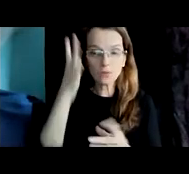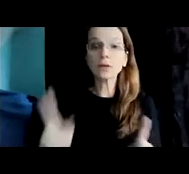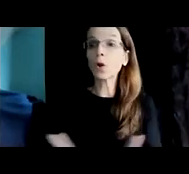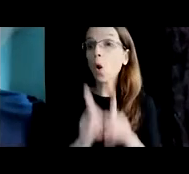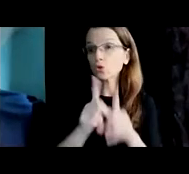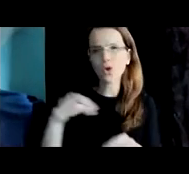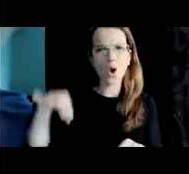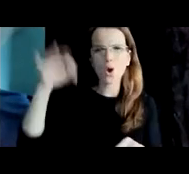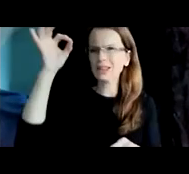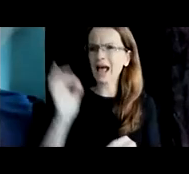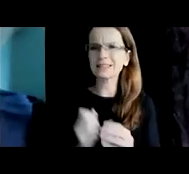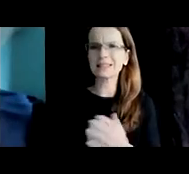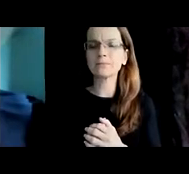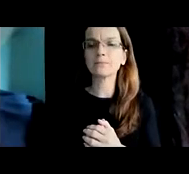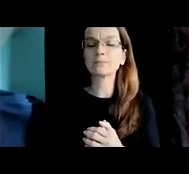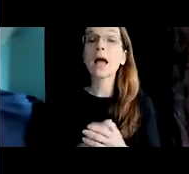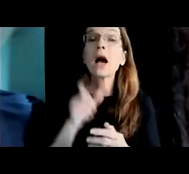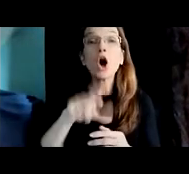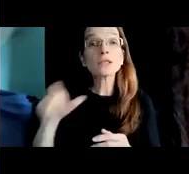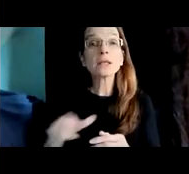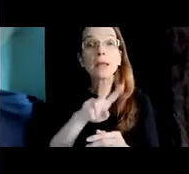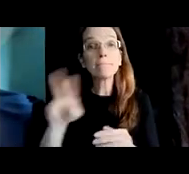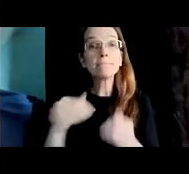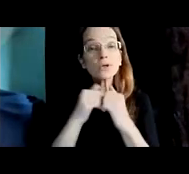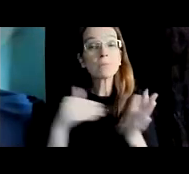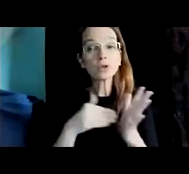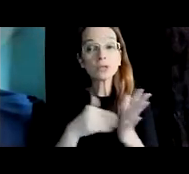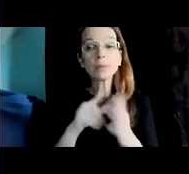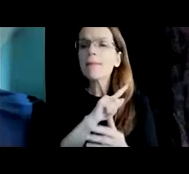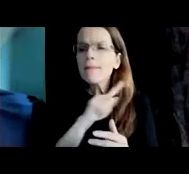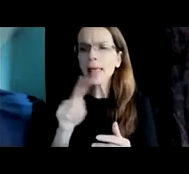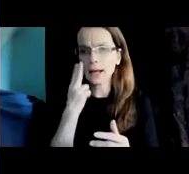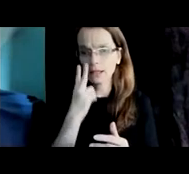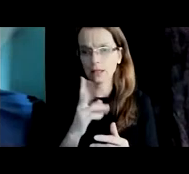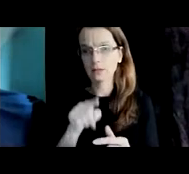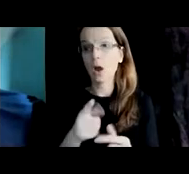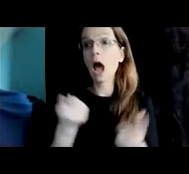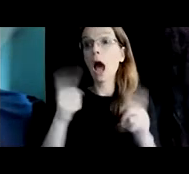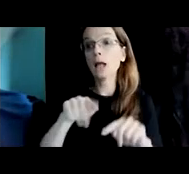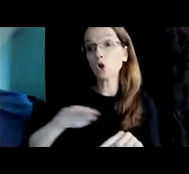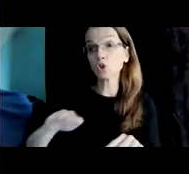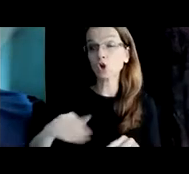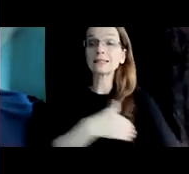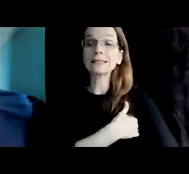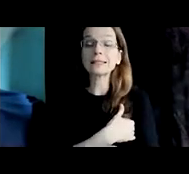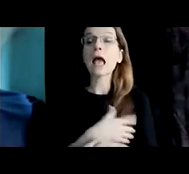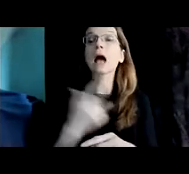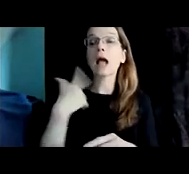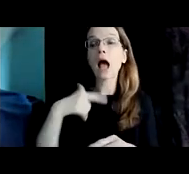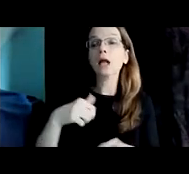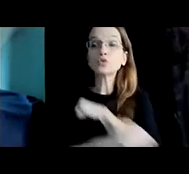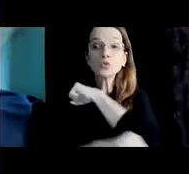odraslih. Tudi osebe s posebnimi potrebami se ne glede na to, ali so otroci, dijaki, študenti ali